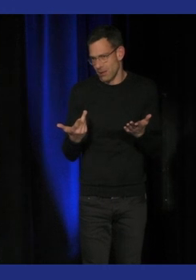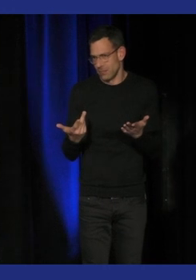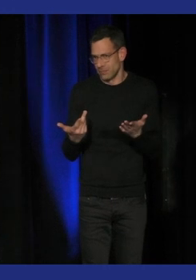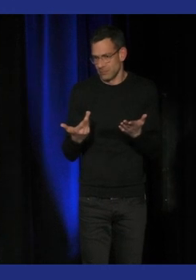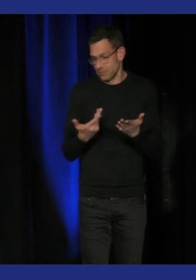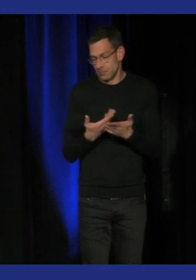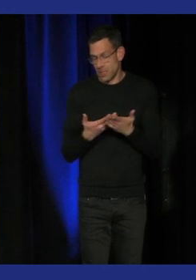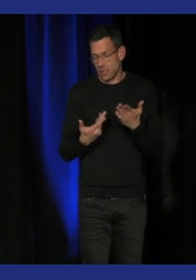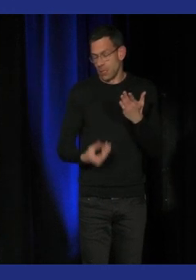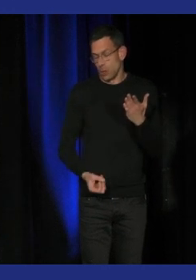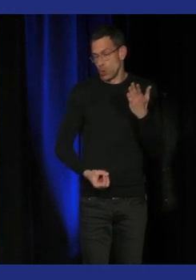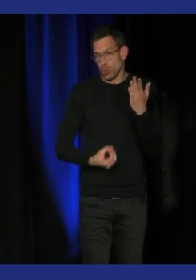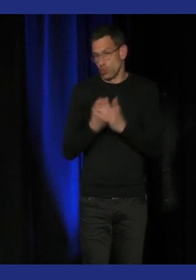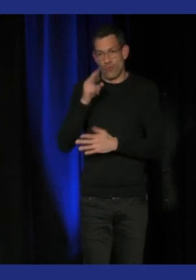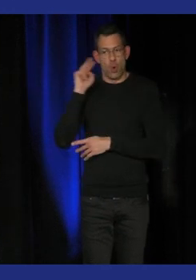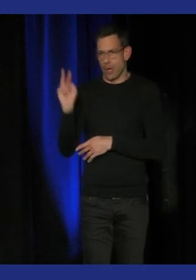une nouvelle bascule.